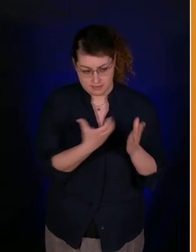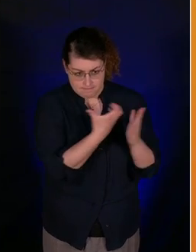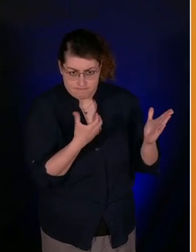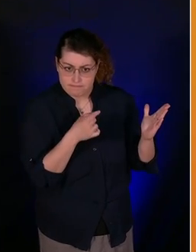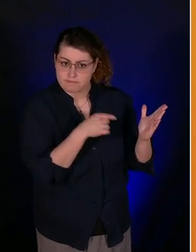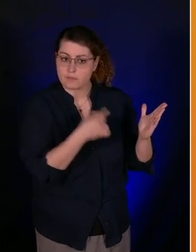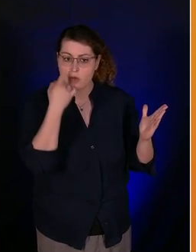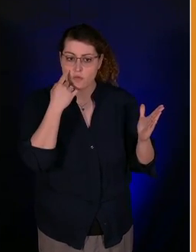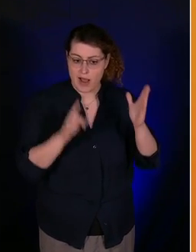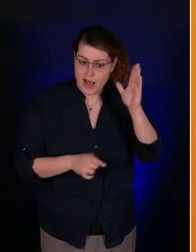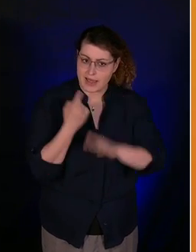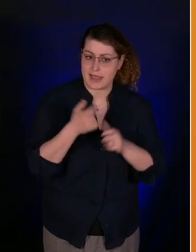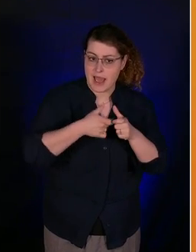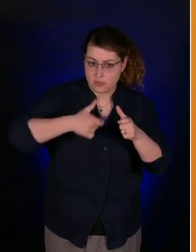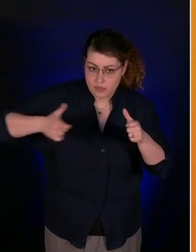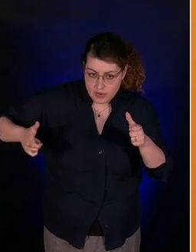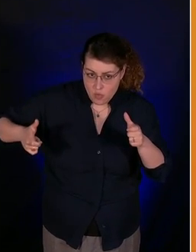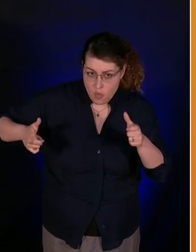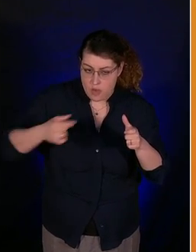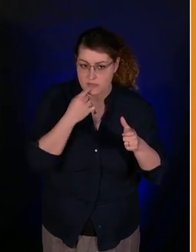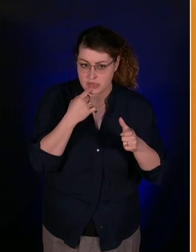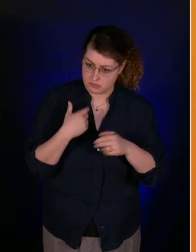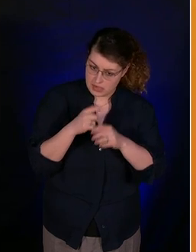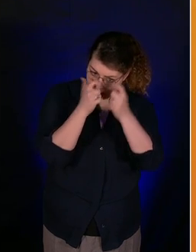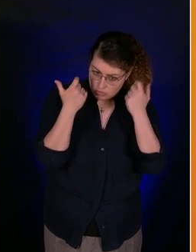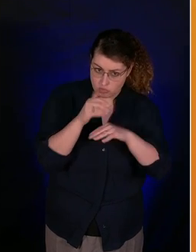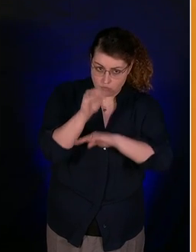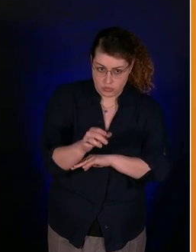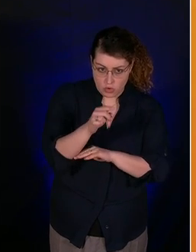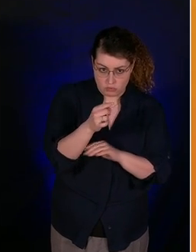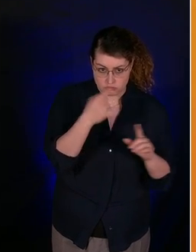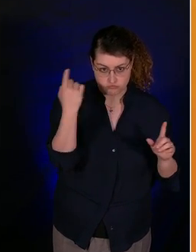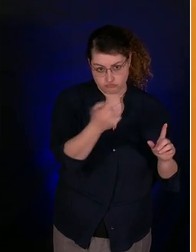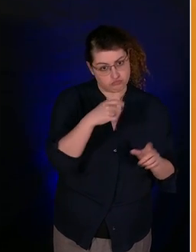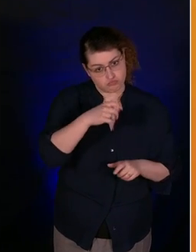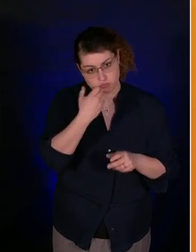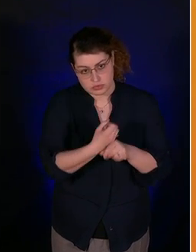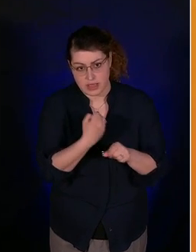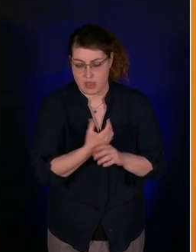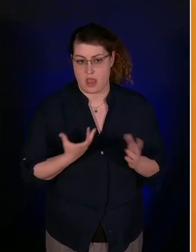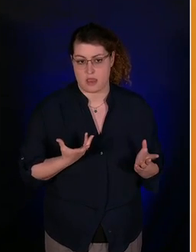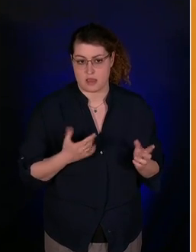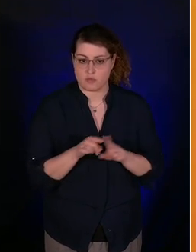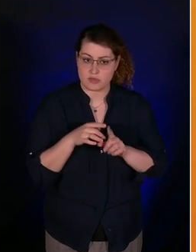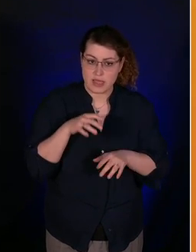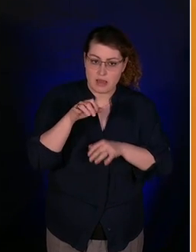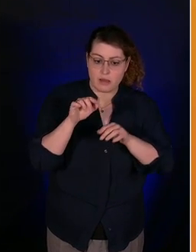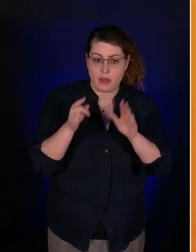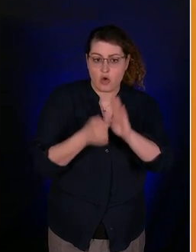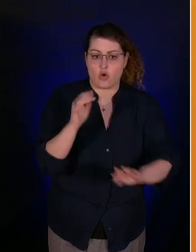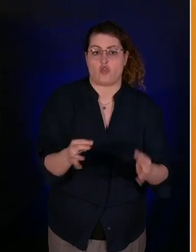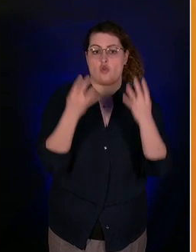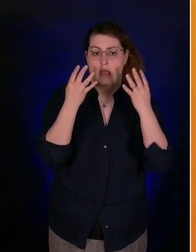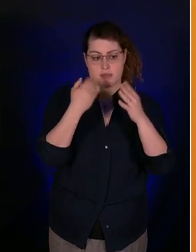de la réindustrialisation d'un statut protecteur pour l'ensemble du monde du travail et la reconquête syndicale dans les